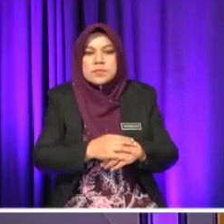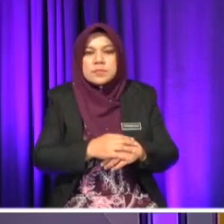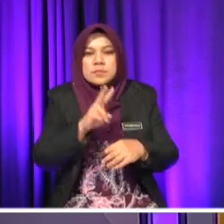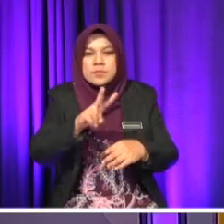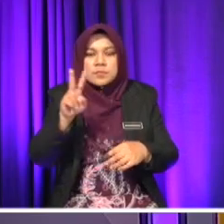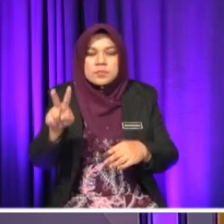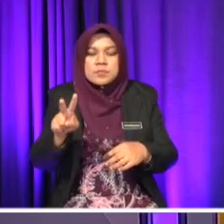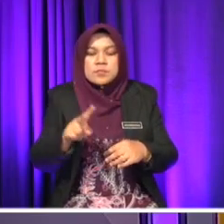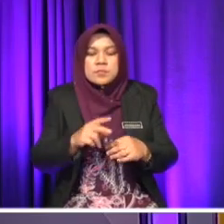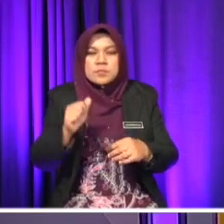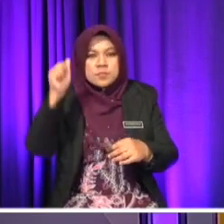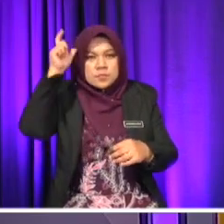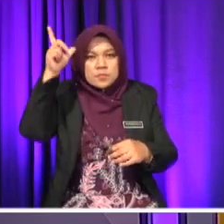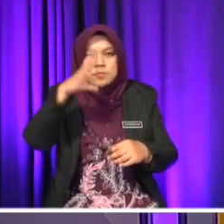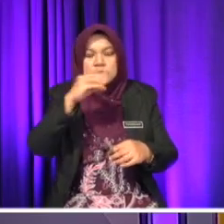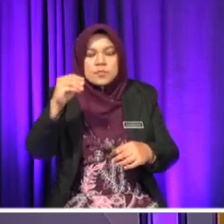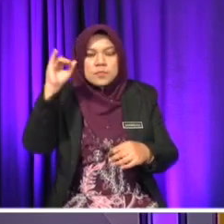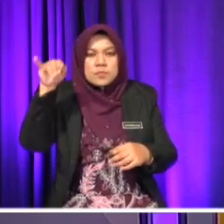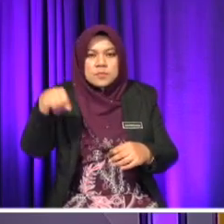Alif dan juga